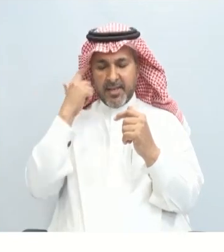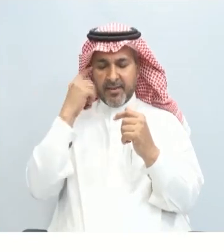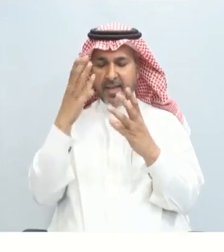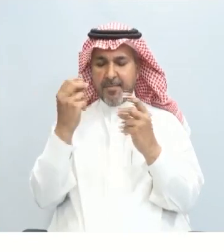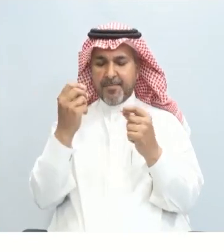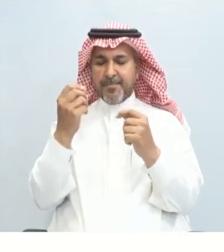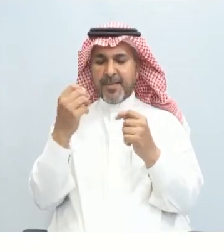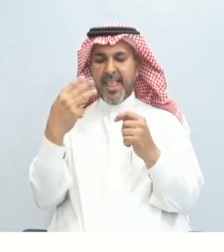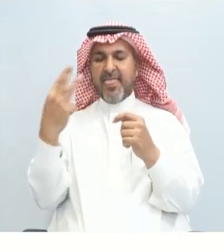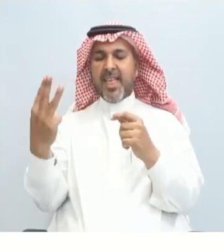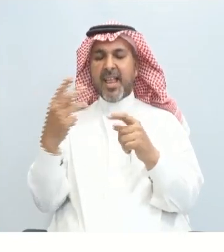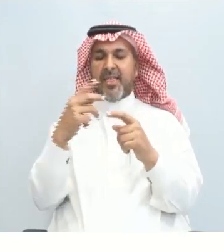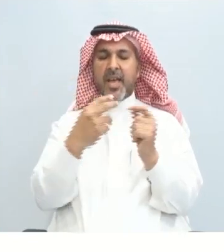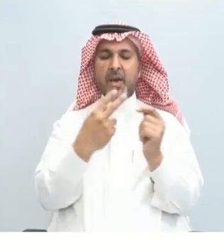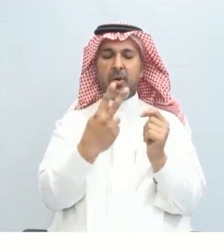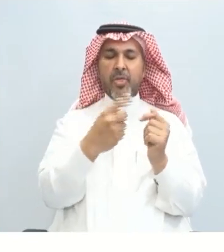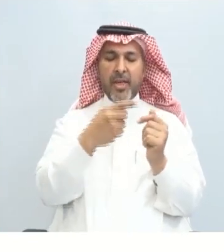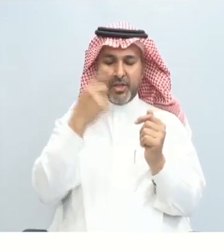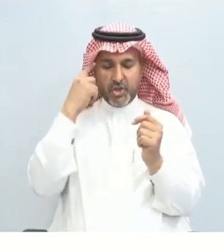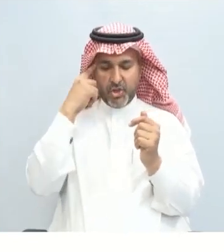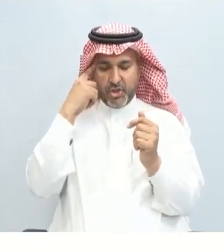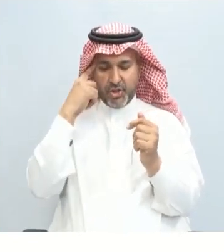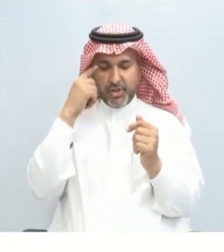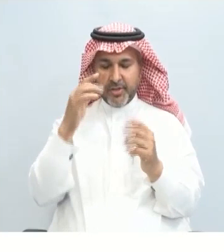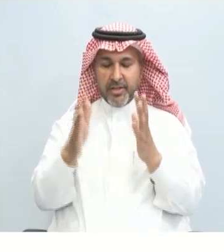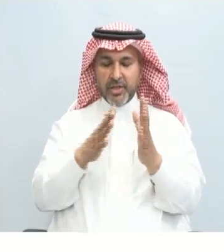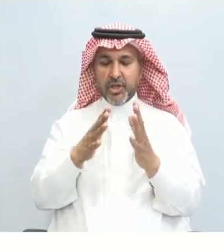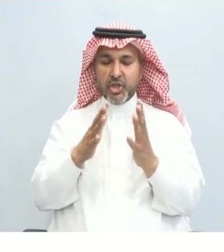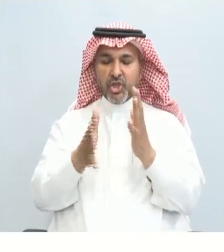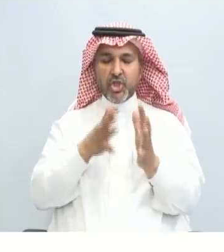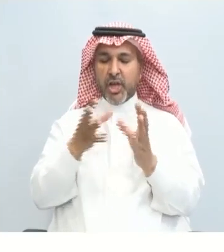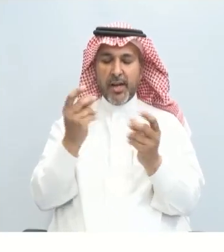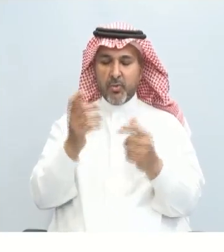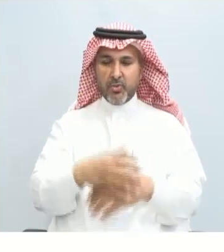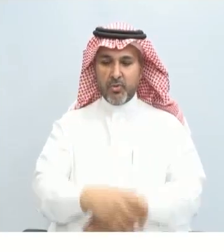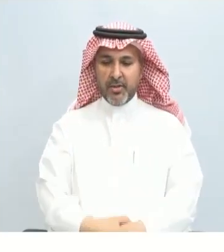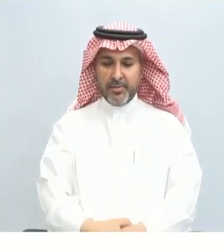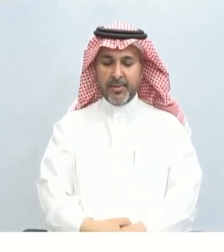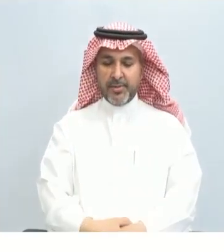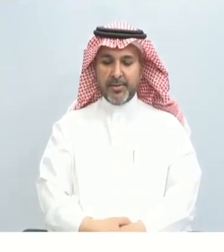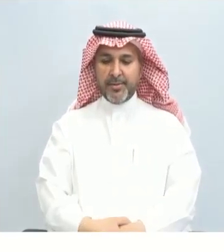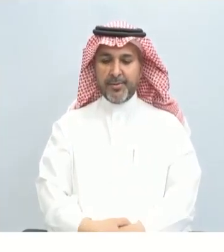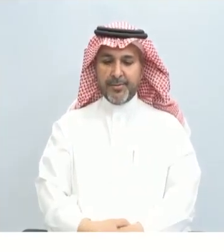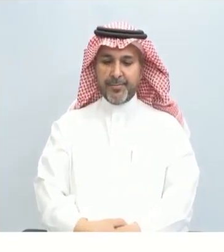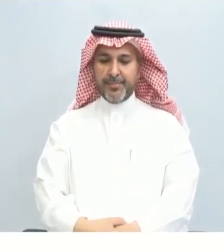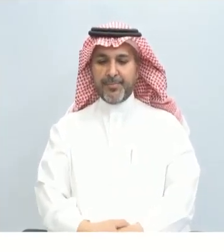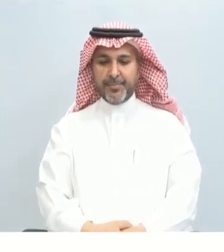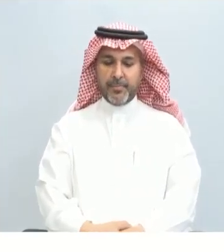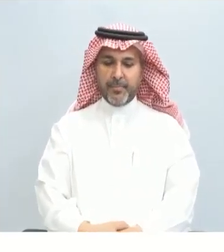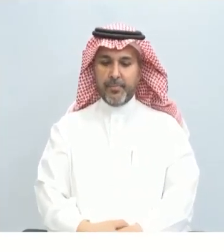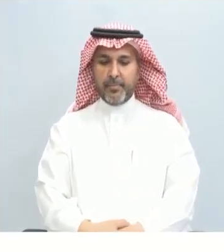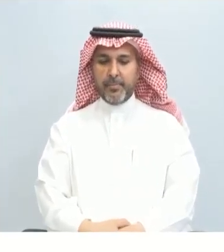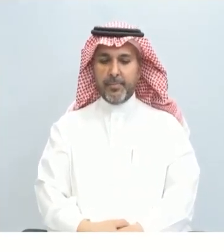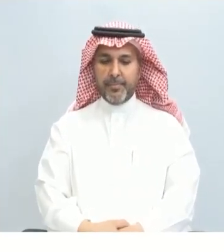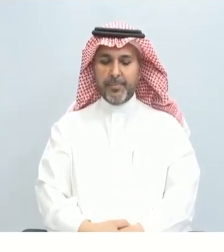والث حاصل جمعهم سالب ت وحاصل ضربهم يعني سالب 36 اللي عنده يعني